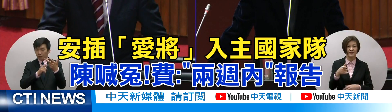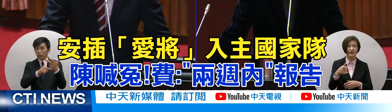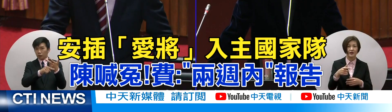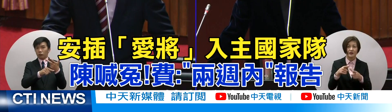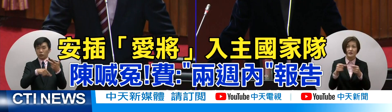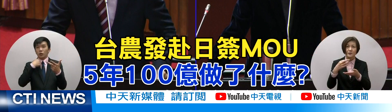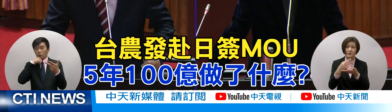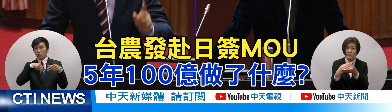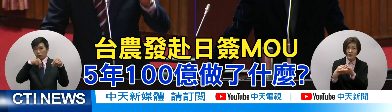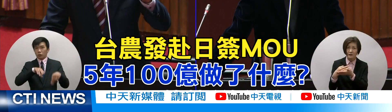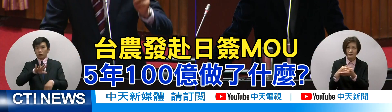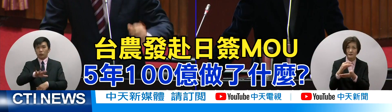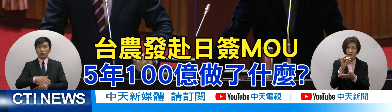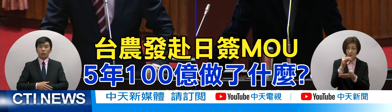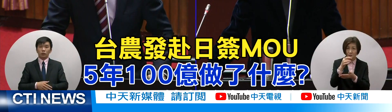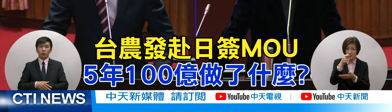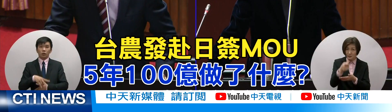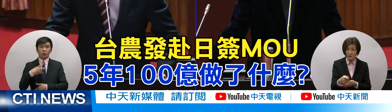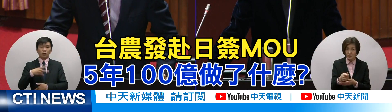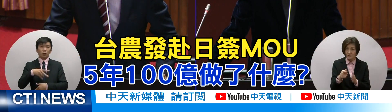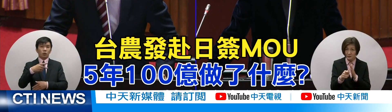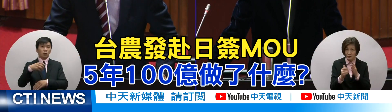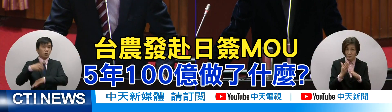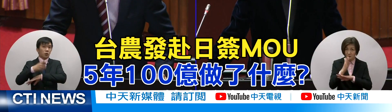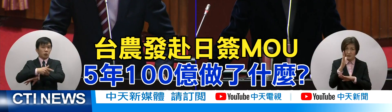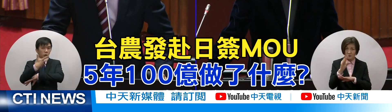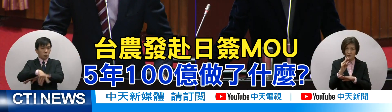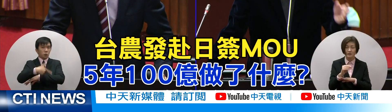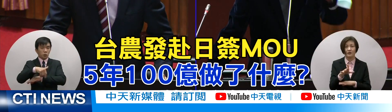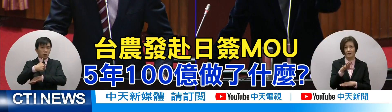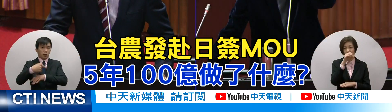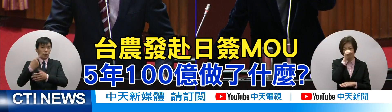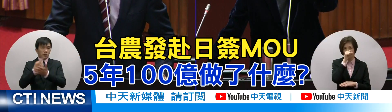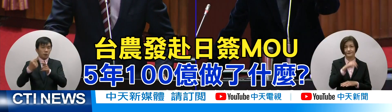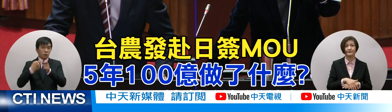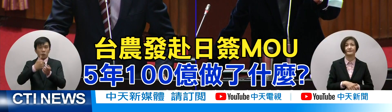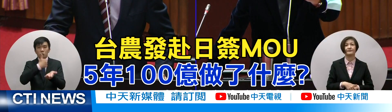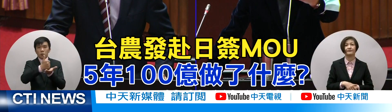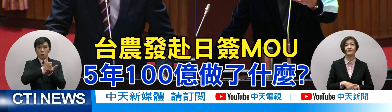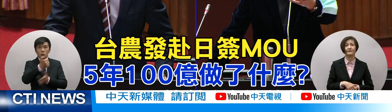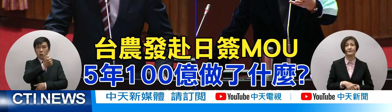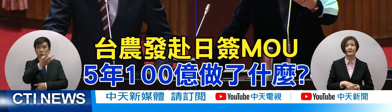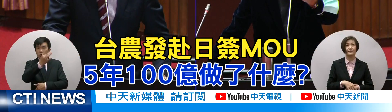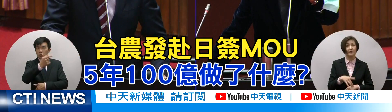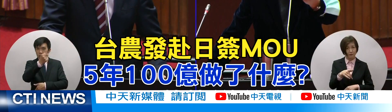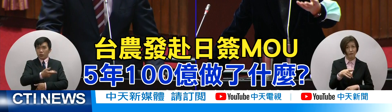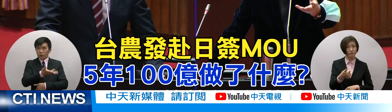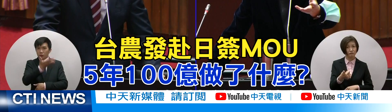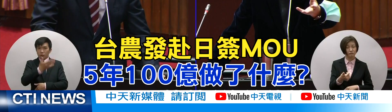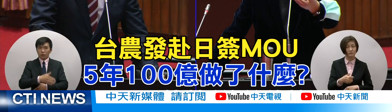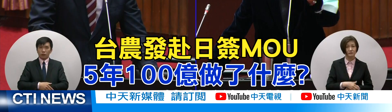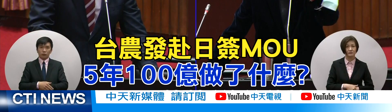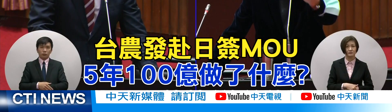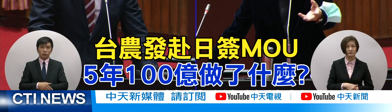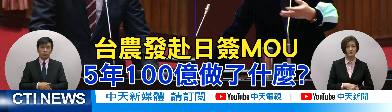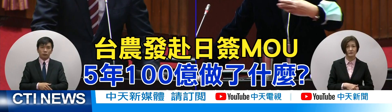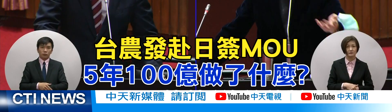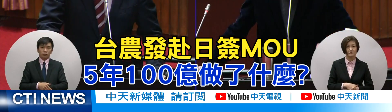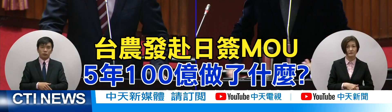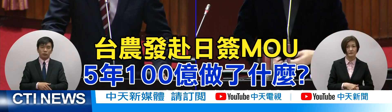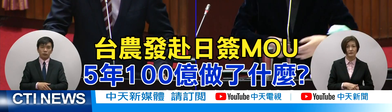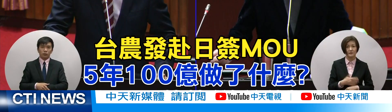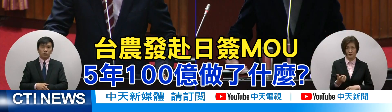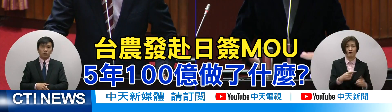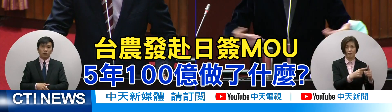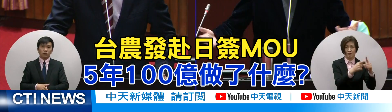超过100亿日币， 水产品一年就有超过50几亿。我很乐意的提供资料给委员。 很好啊，如果说你们觉得就到立法